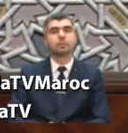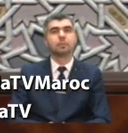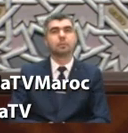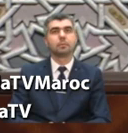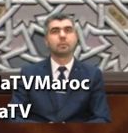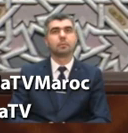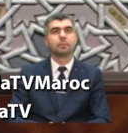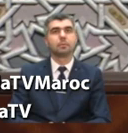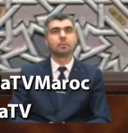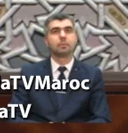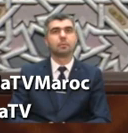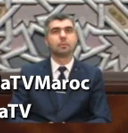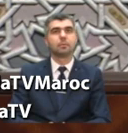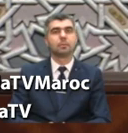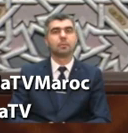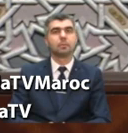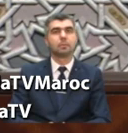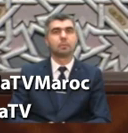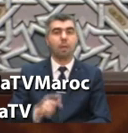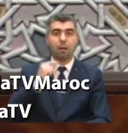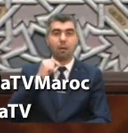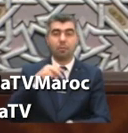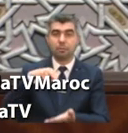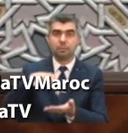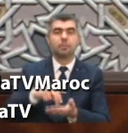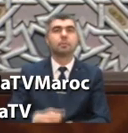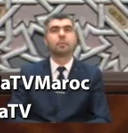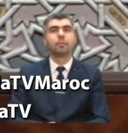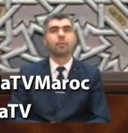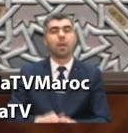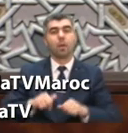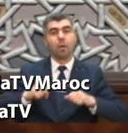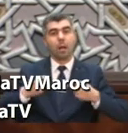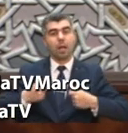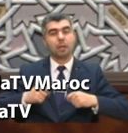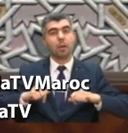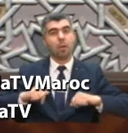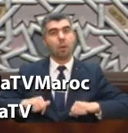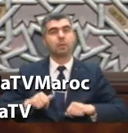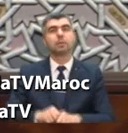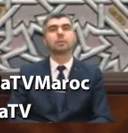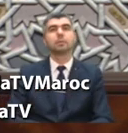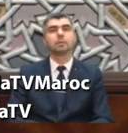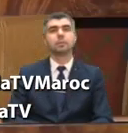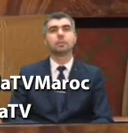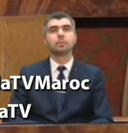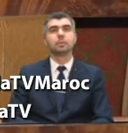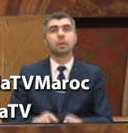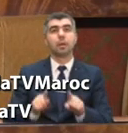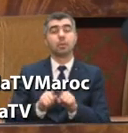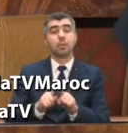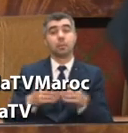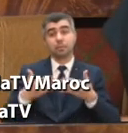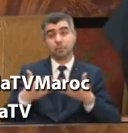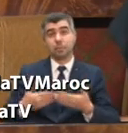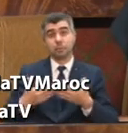والاشتراكية. تفضلوا سيد النائب المحترم. السيد الرئيس، السيد الوزير، السيدات والسادة النواب، ونحن في غمر تخليد